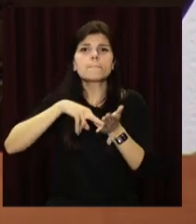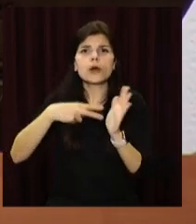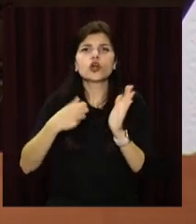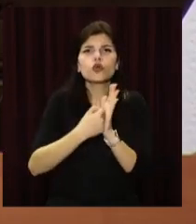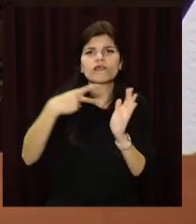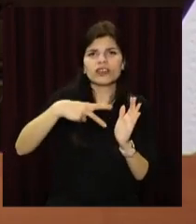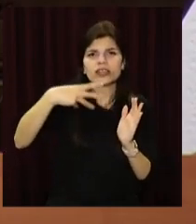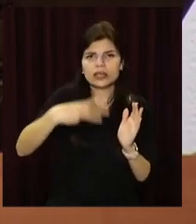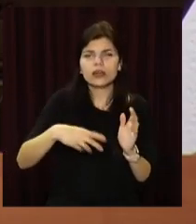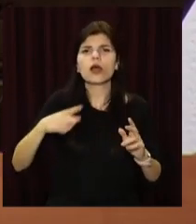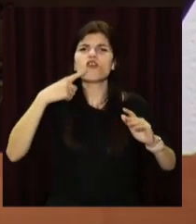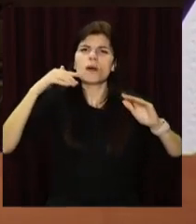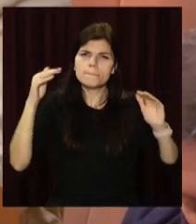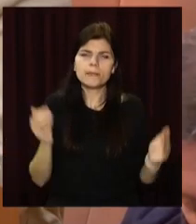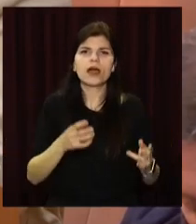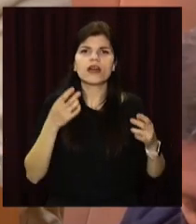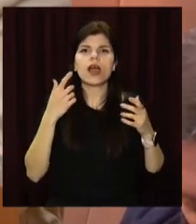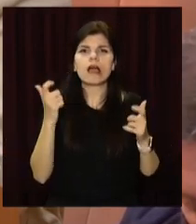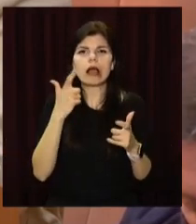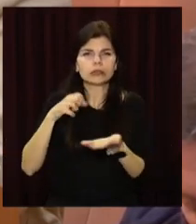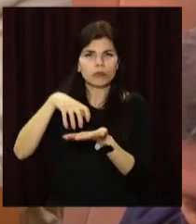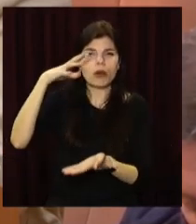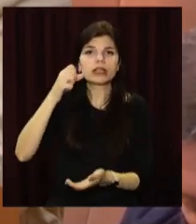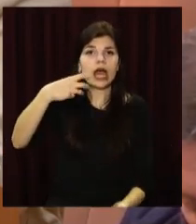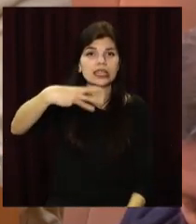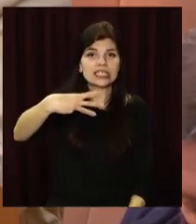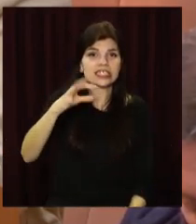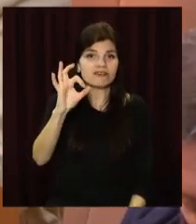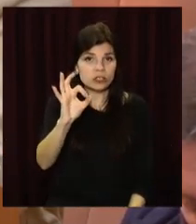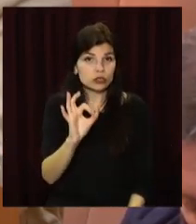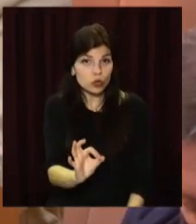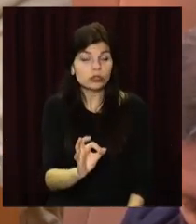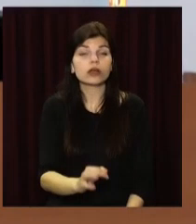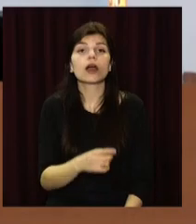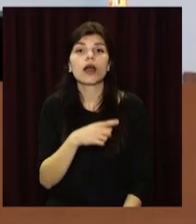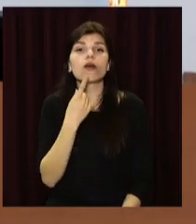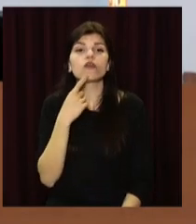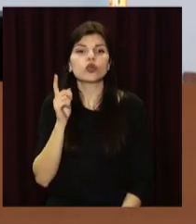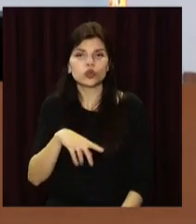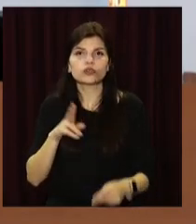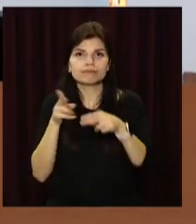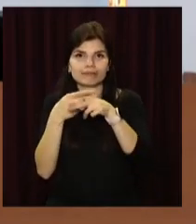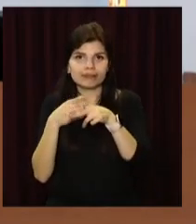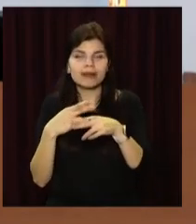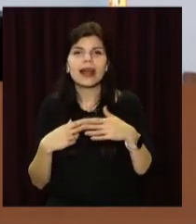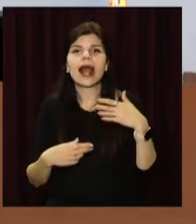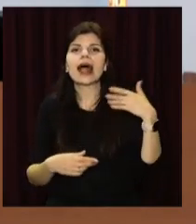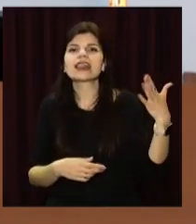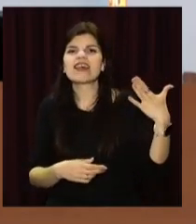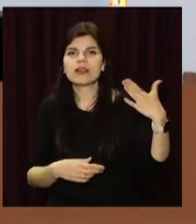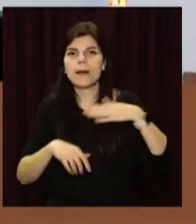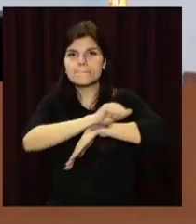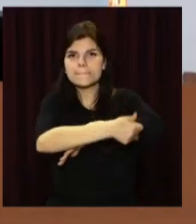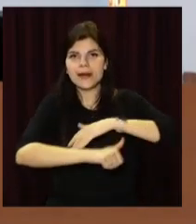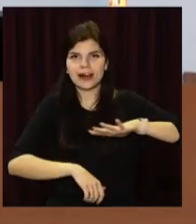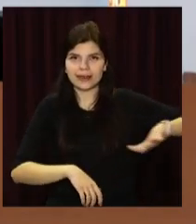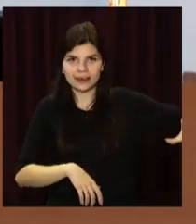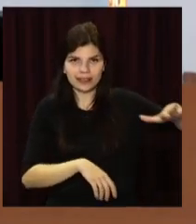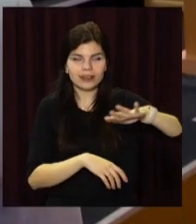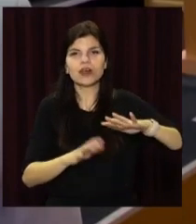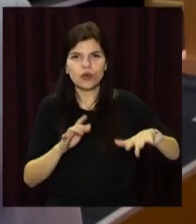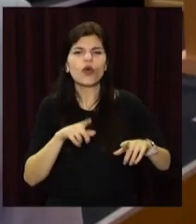року зменшити викиди парникових газів на 30%. Окрім цього, причепурять лівобережний канал. Ухвалили і низку